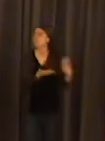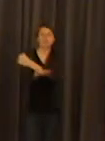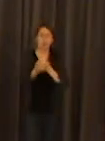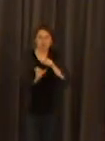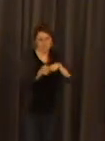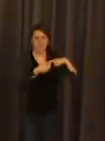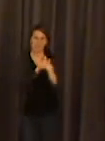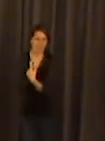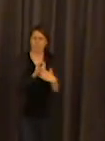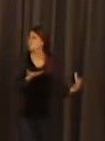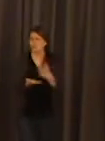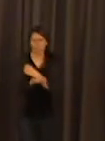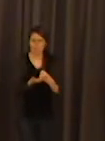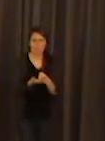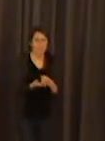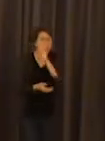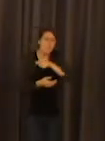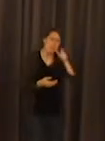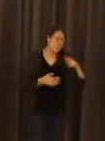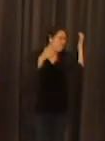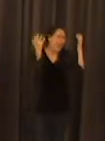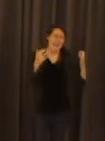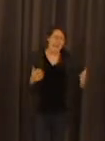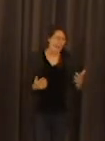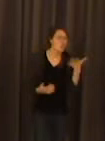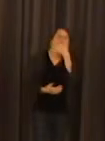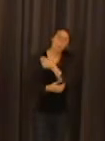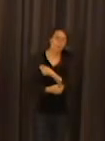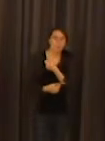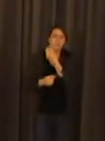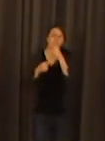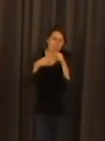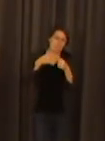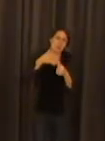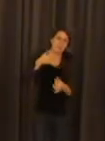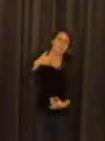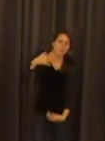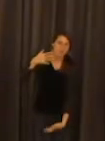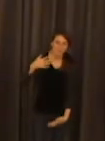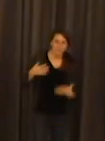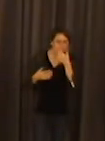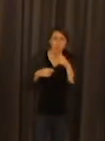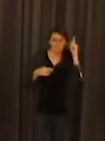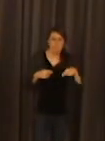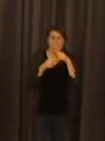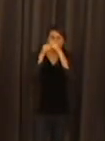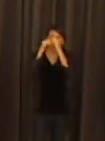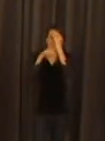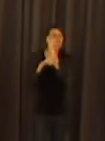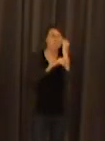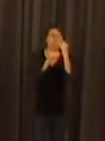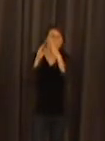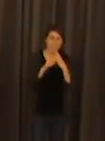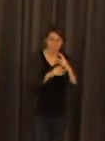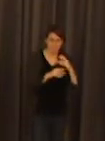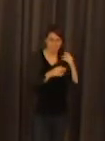Hi ha moltíssima gent, i no els puc esmentar tots, no puc esmentar ni tan sols totes les institucions que hi han